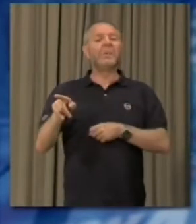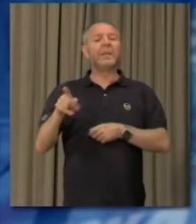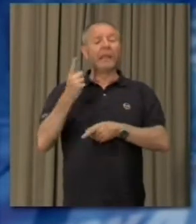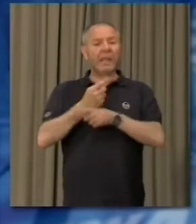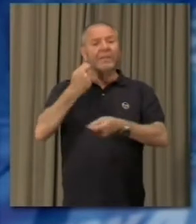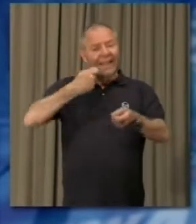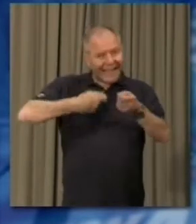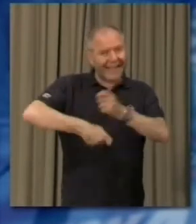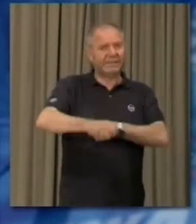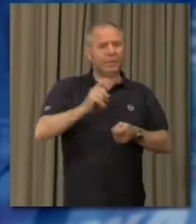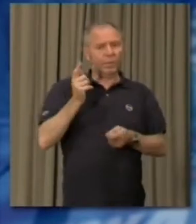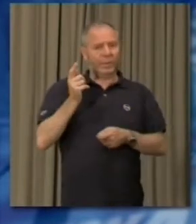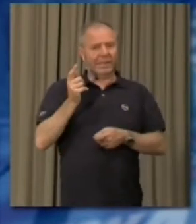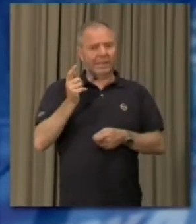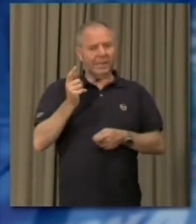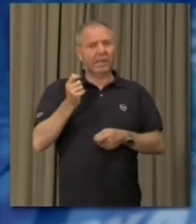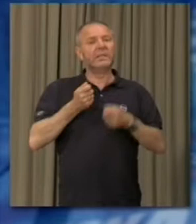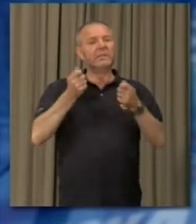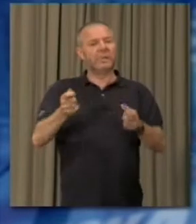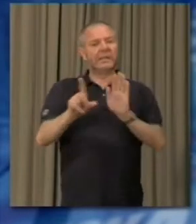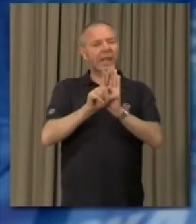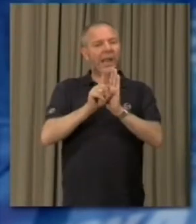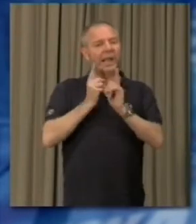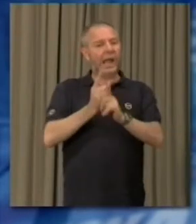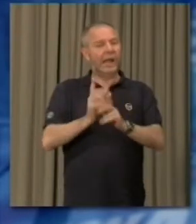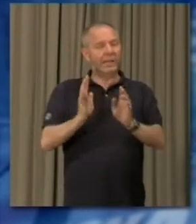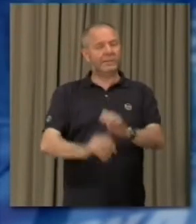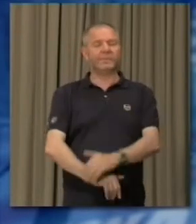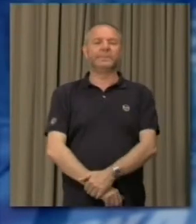risarcire l'amministrazione comunale stresiana delle spese legali sostenute.